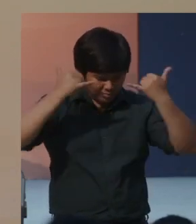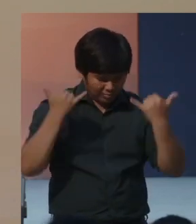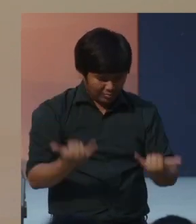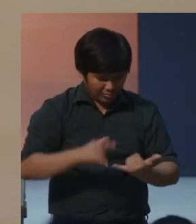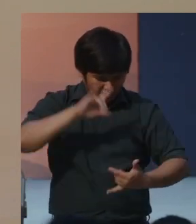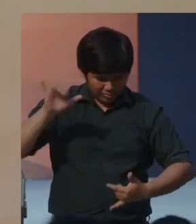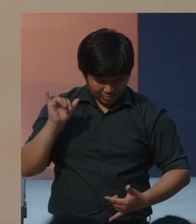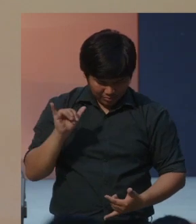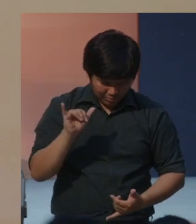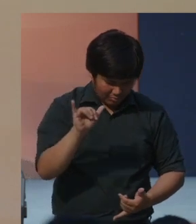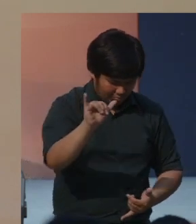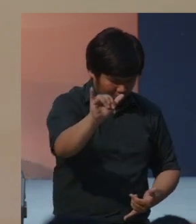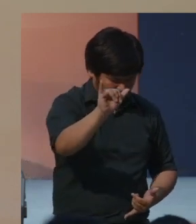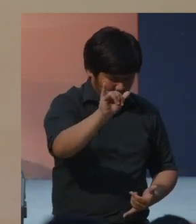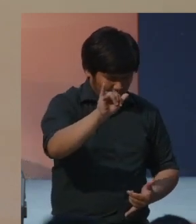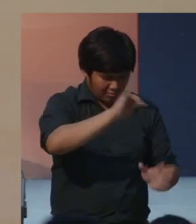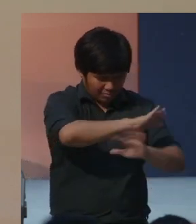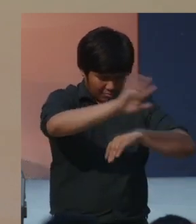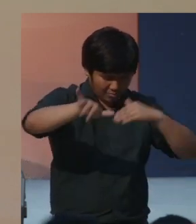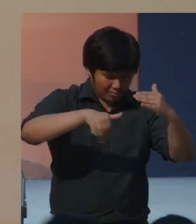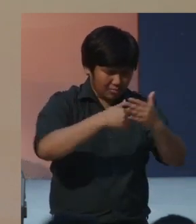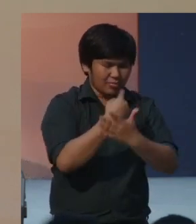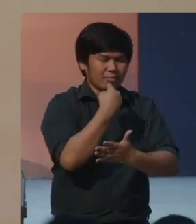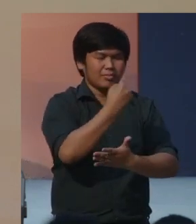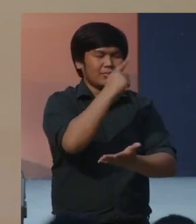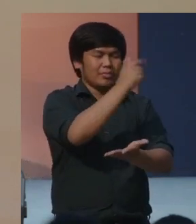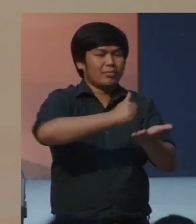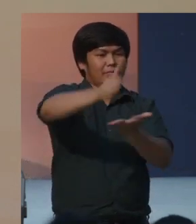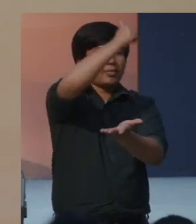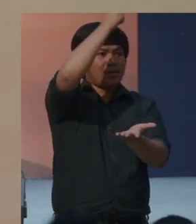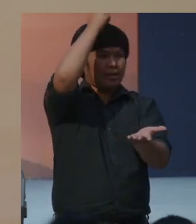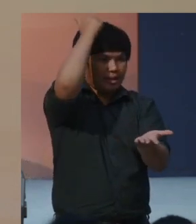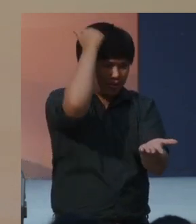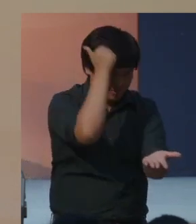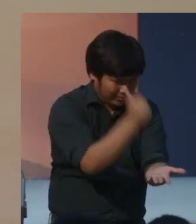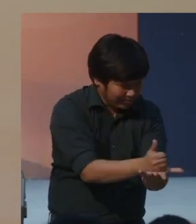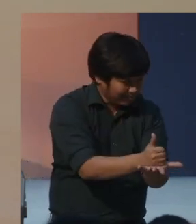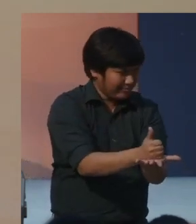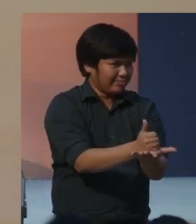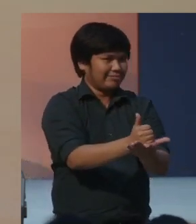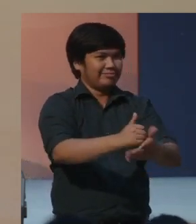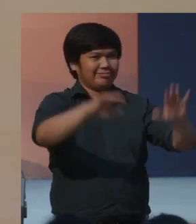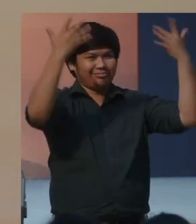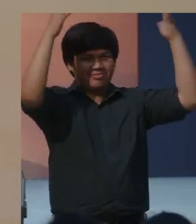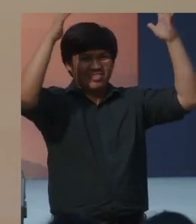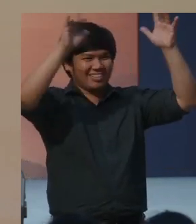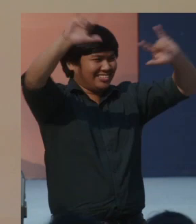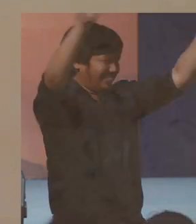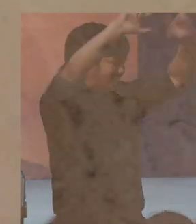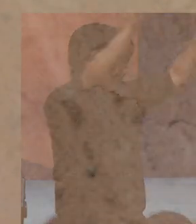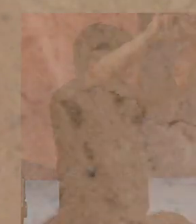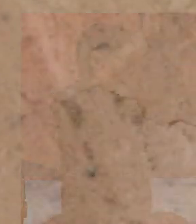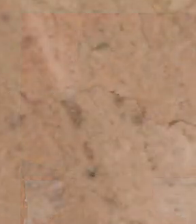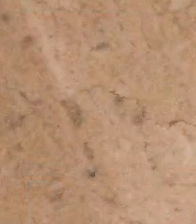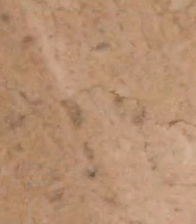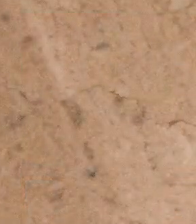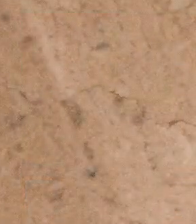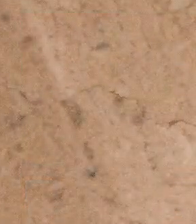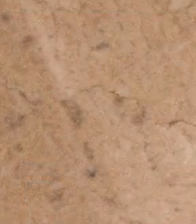at magpakailanman. At lahat ay nagsabi ng Amen. Amen. Magandang hapon po sa inyong lahat.